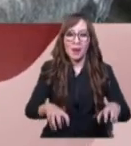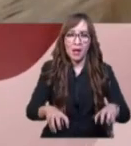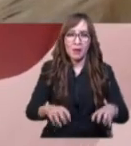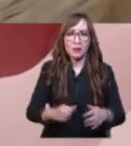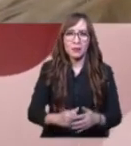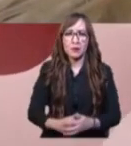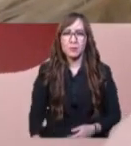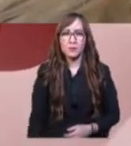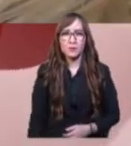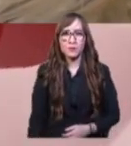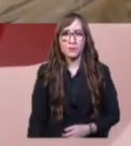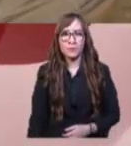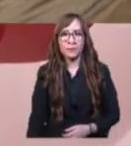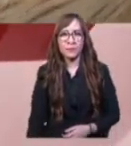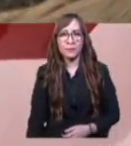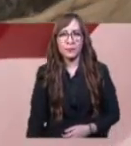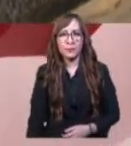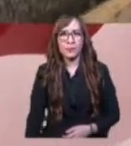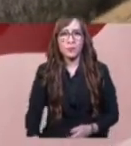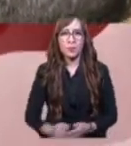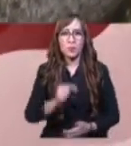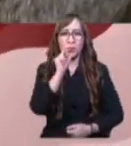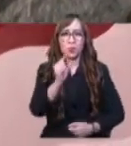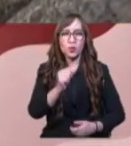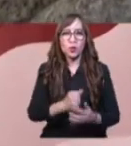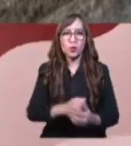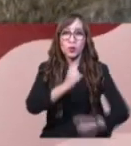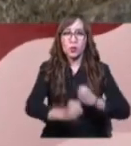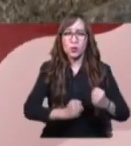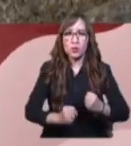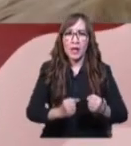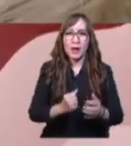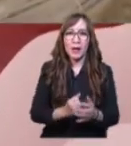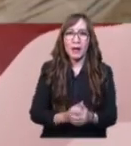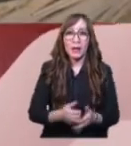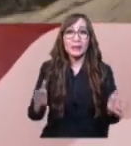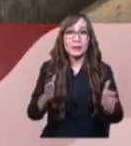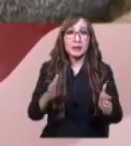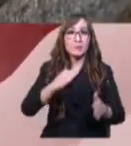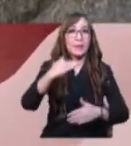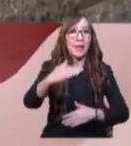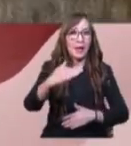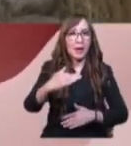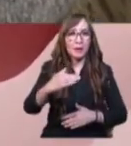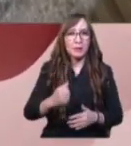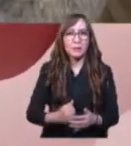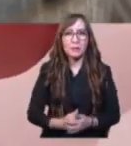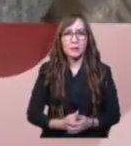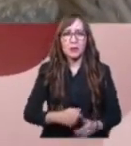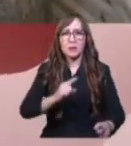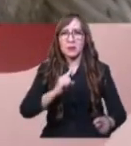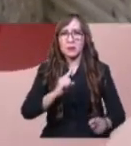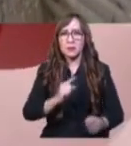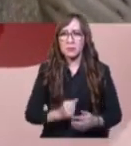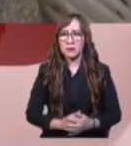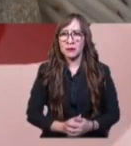nanti. Gitu. Nah, yang usaha menengah sudah dilatih nih. Ya kan kalau kita tahu ya e-commerce homogen itu banyak, kalau misalnya ya